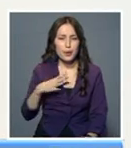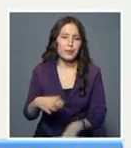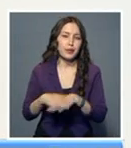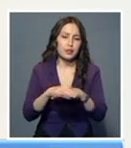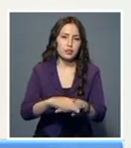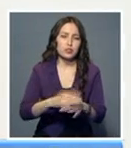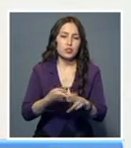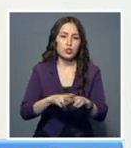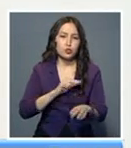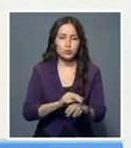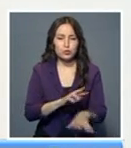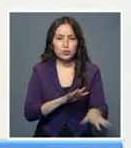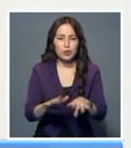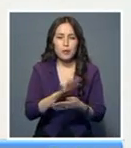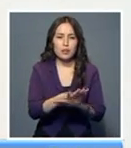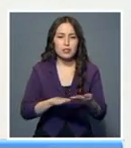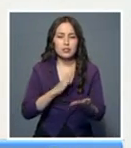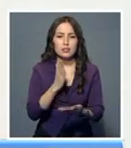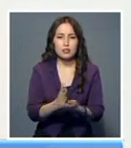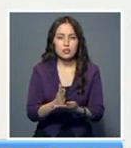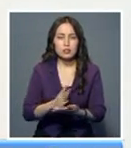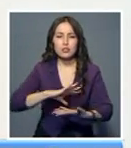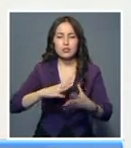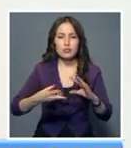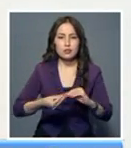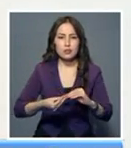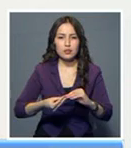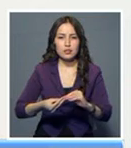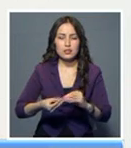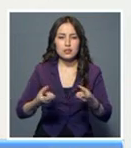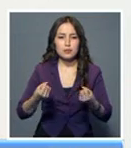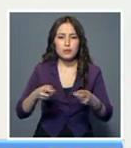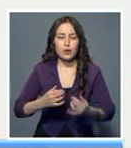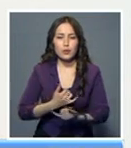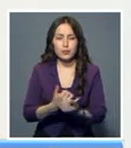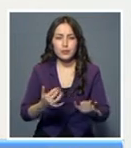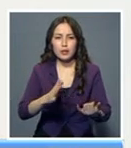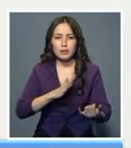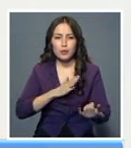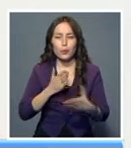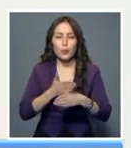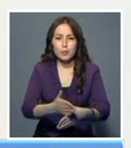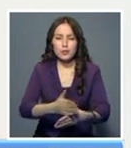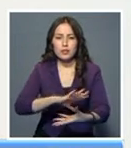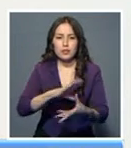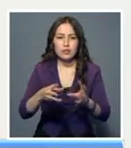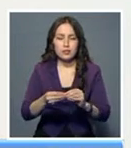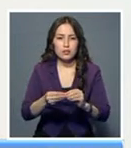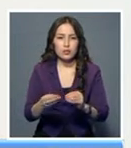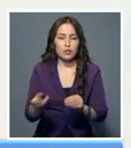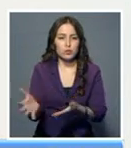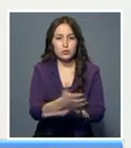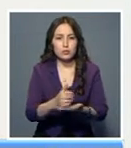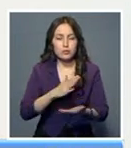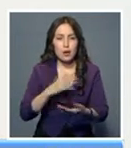жұмыс жалғастырылуда. Пунктке келіп түскен жаңағы қайырымдық көмектің барлығы біршама жиналған сәтте, үлкен бір